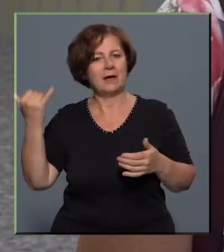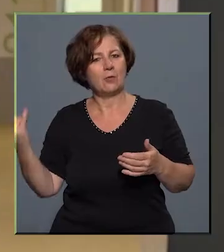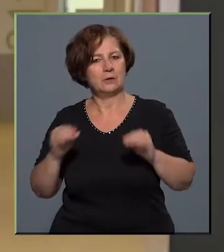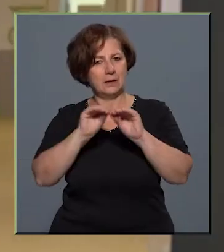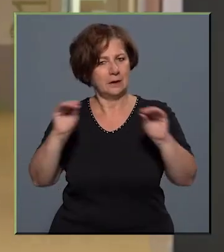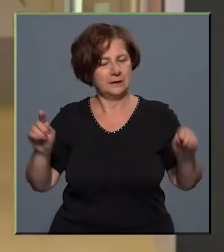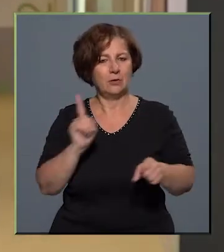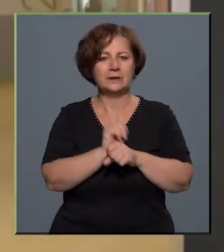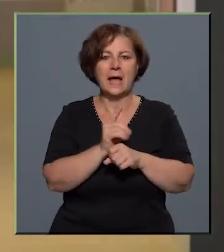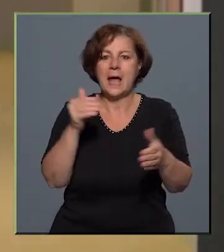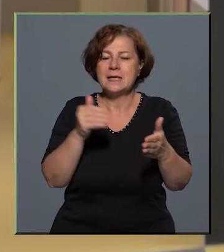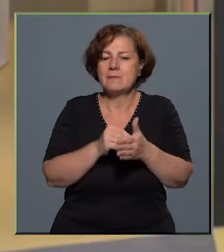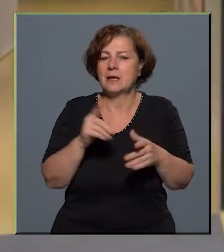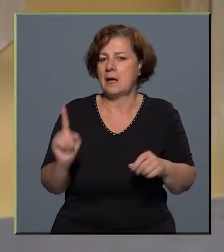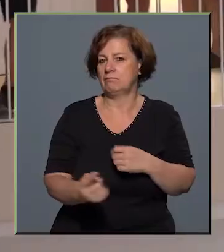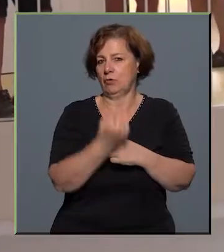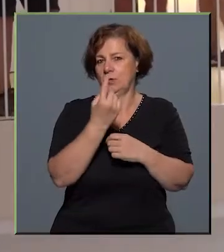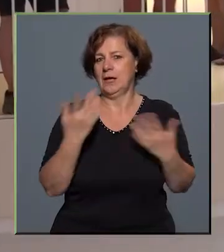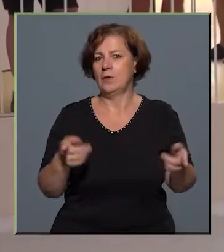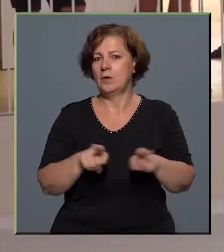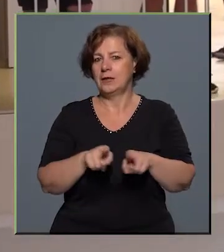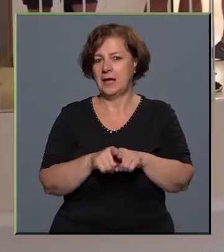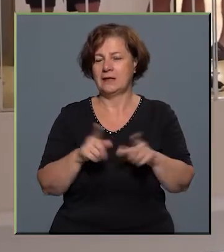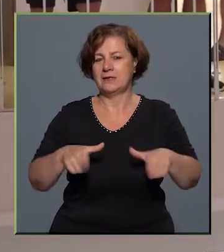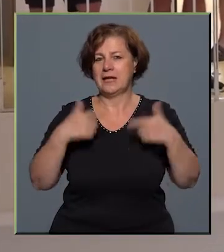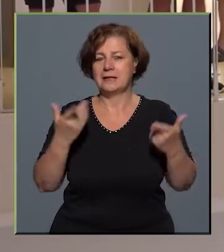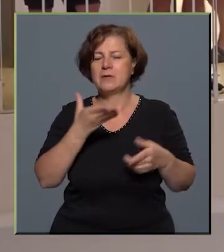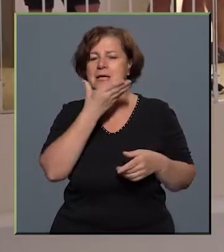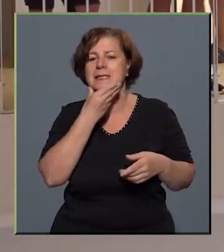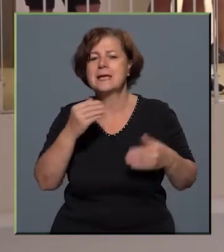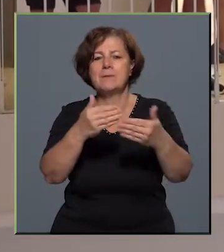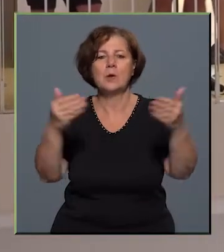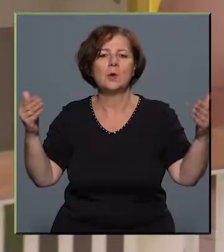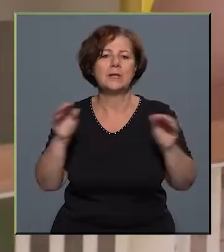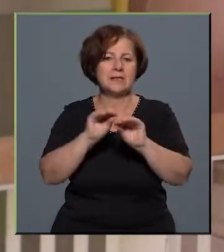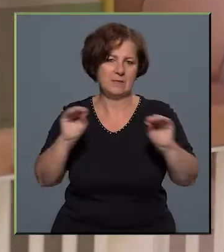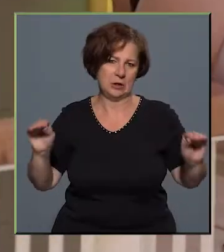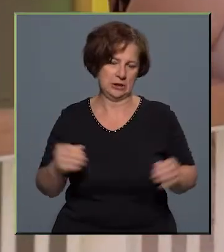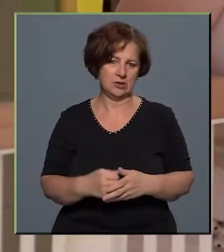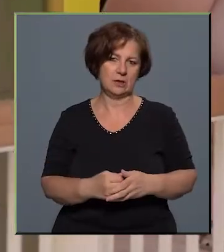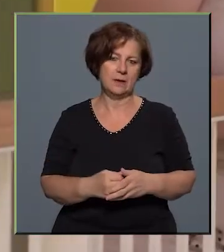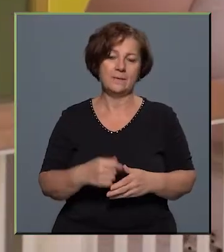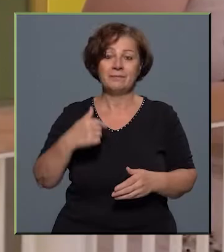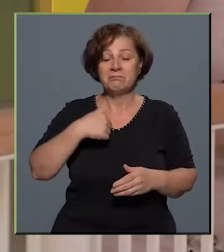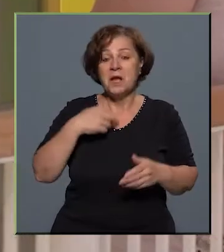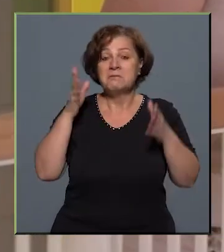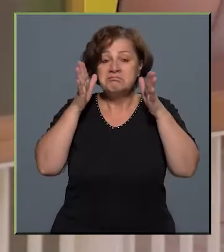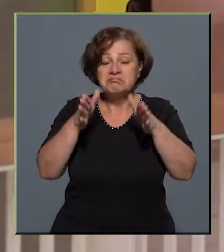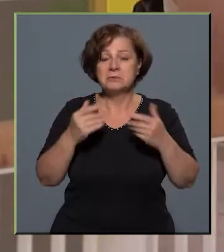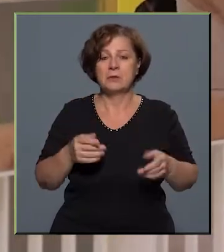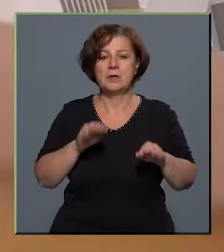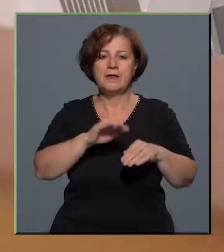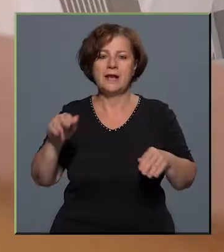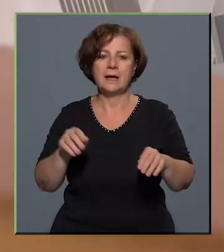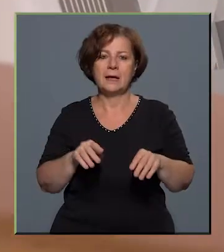de ez még nem volt ilyen az életemben, hogy ilyen szép környezetbe tanítsak. Én azt hiszem, hogy a gyerekeket